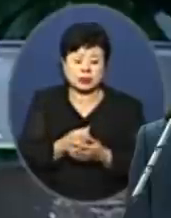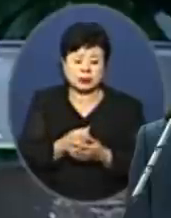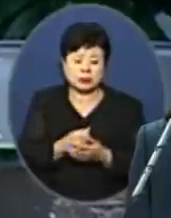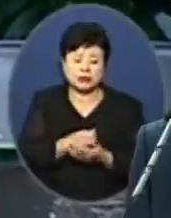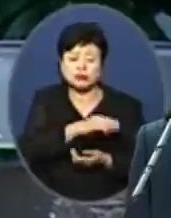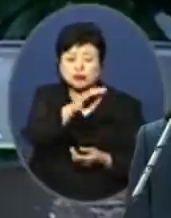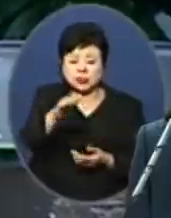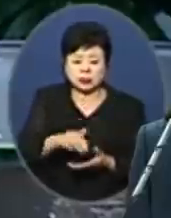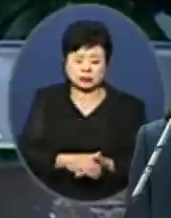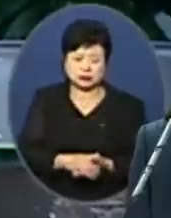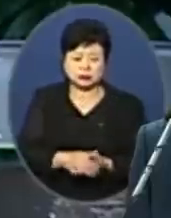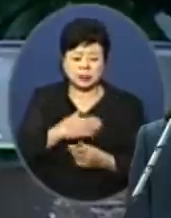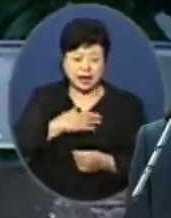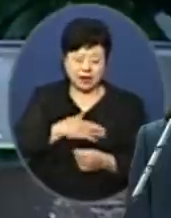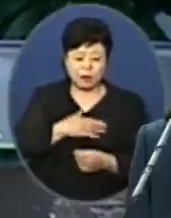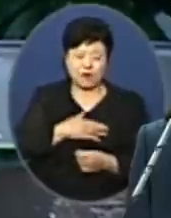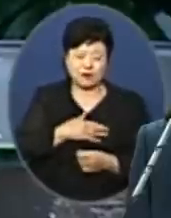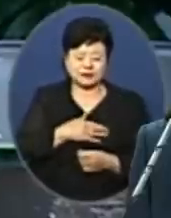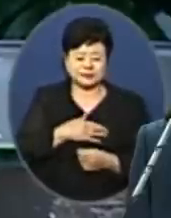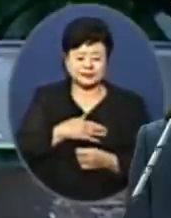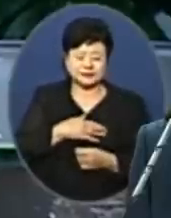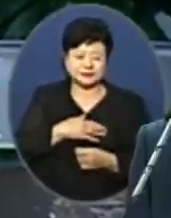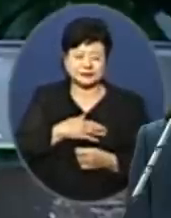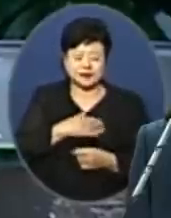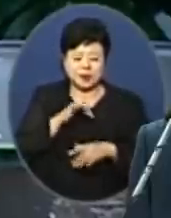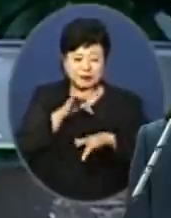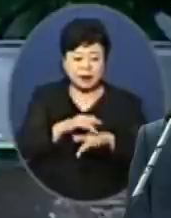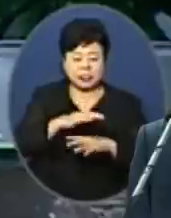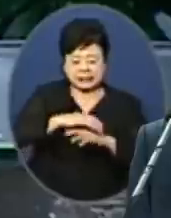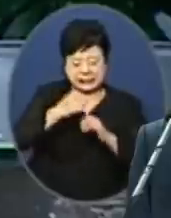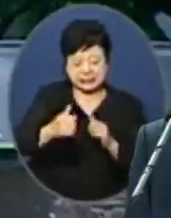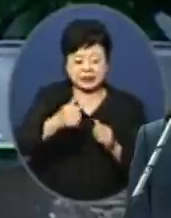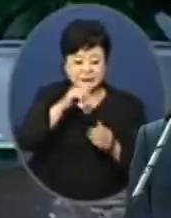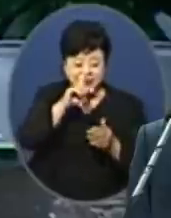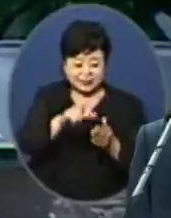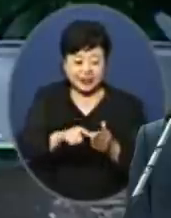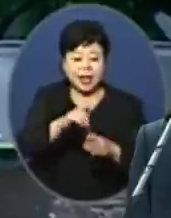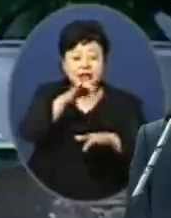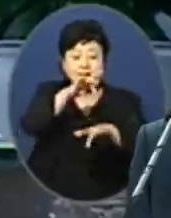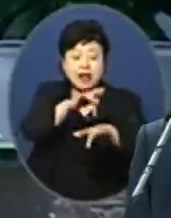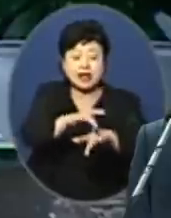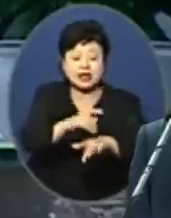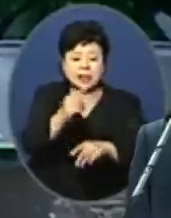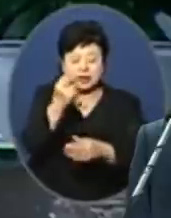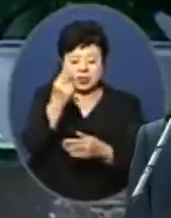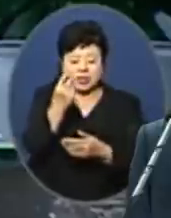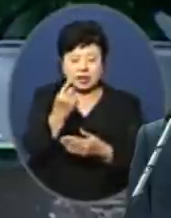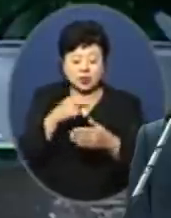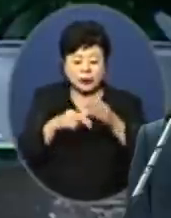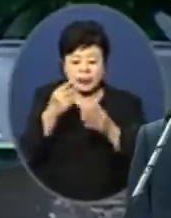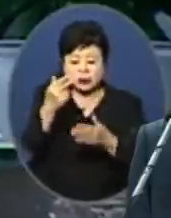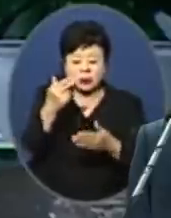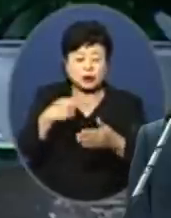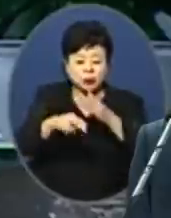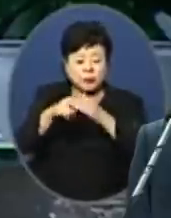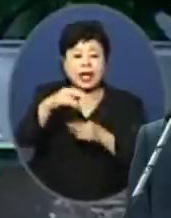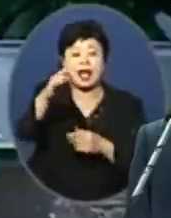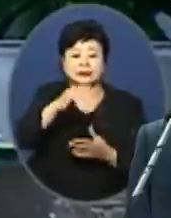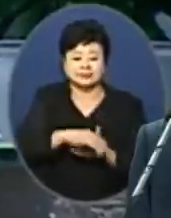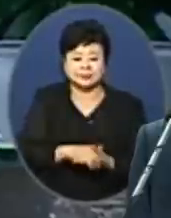그러니 우리가 그것을 알고 마귀를 대적하면 마귀는 한 길로 갔다 일곱 길로 도망을 치고 마는